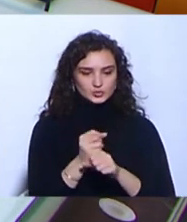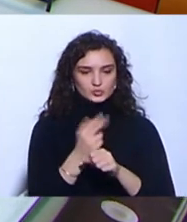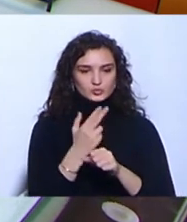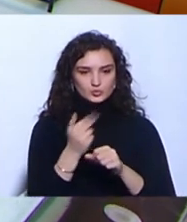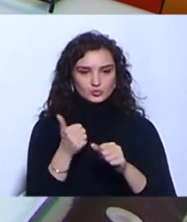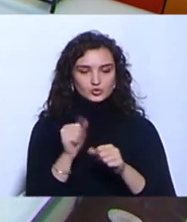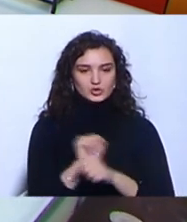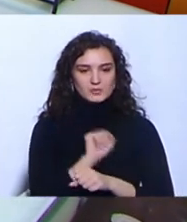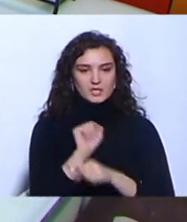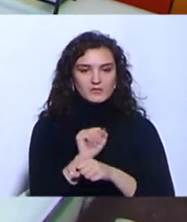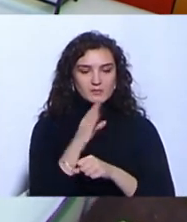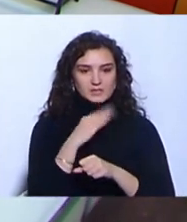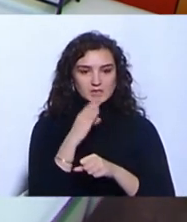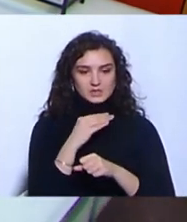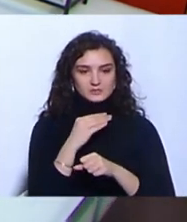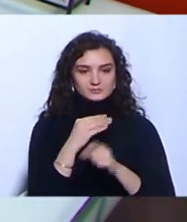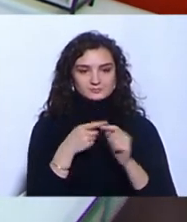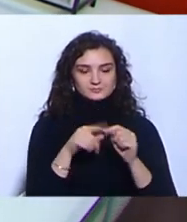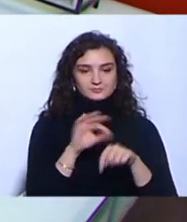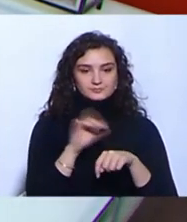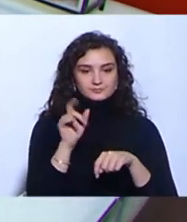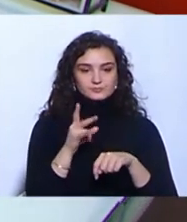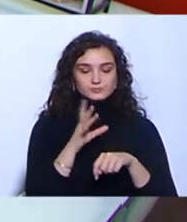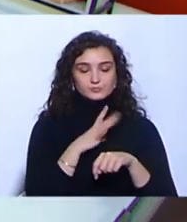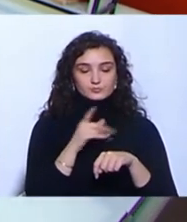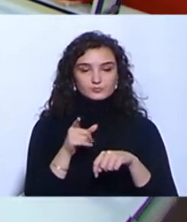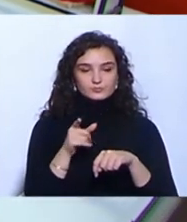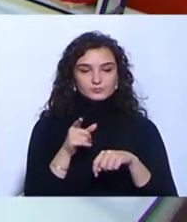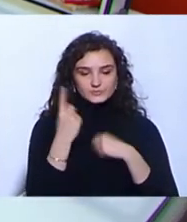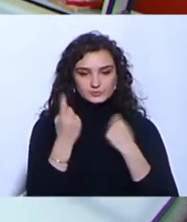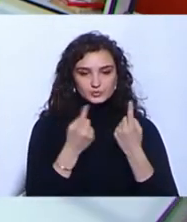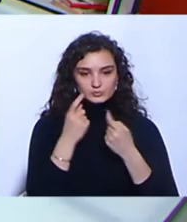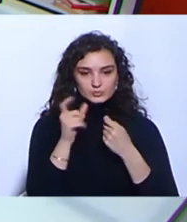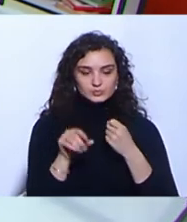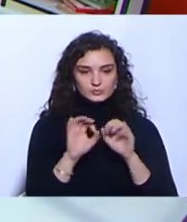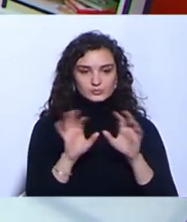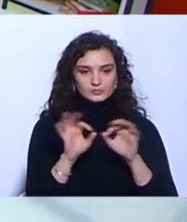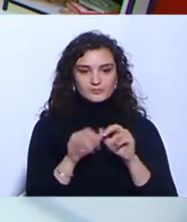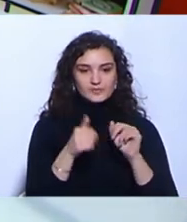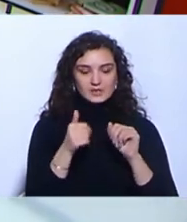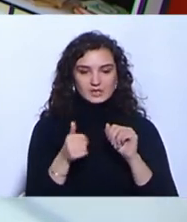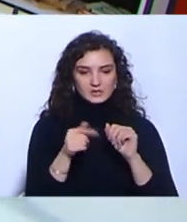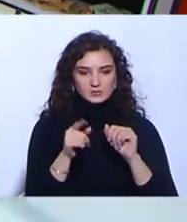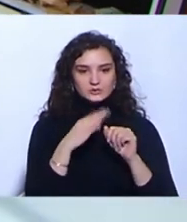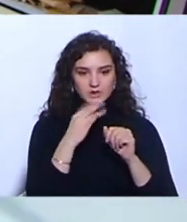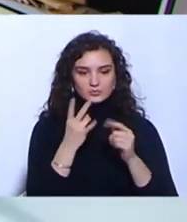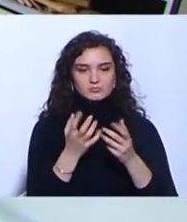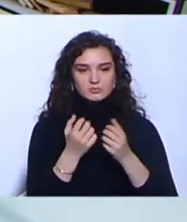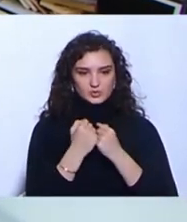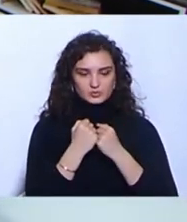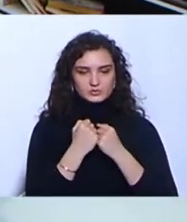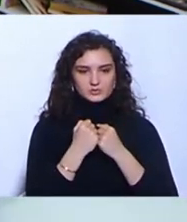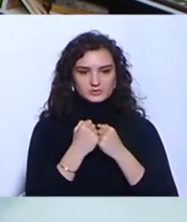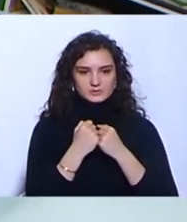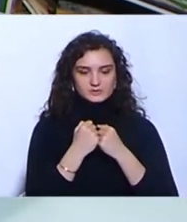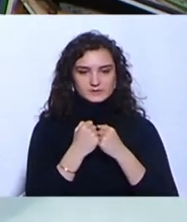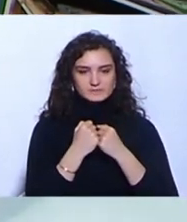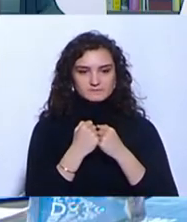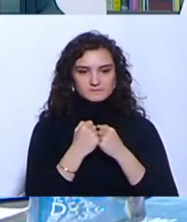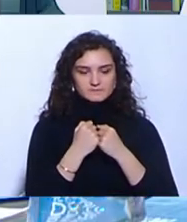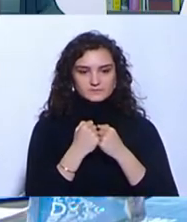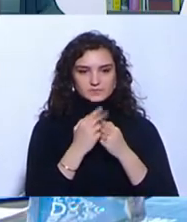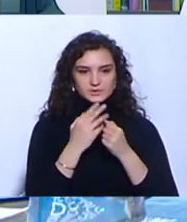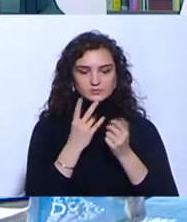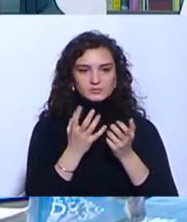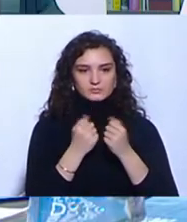როგორც შემაკავებელი წყლის. პაციენტი უნდა იყოს ჰიდრატირებული, კარგად ან წყალი უნდა მიიღოს ადეკვატურად. ადეკვატურად და